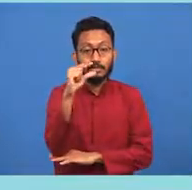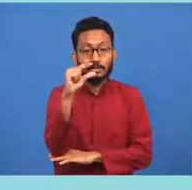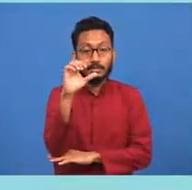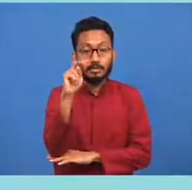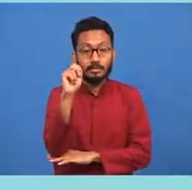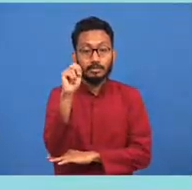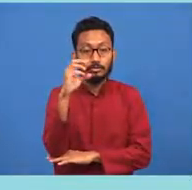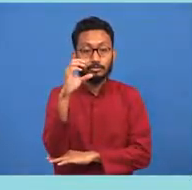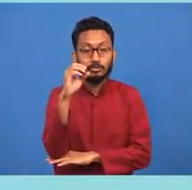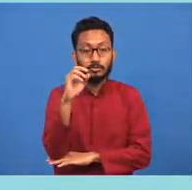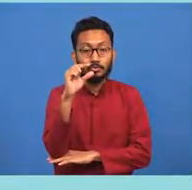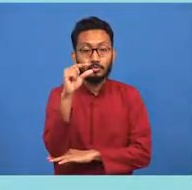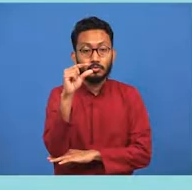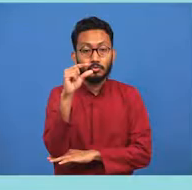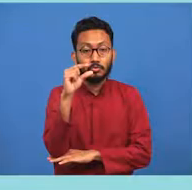klorida.